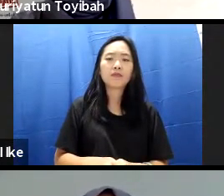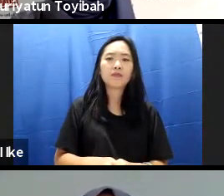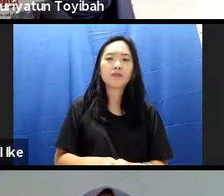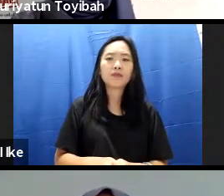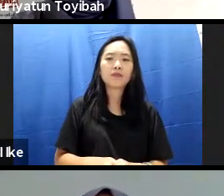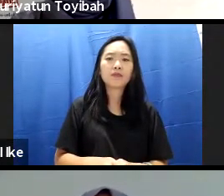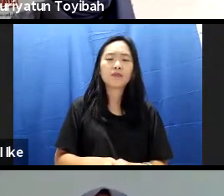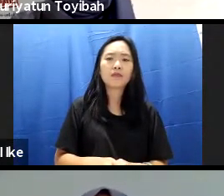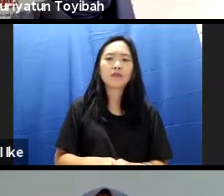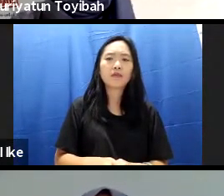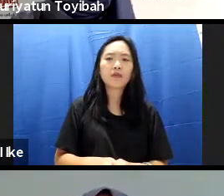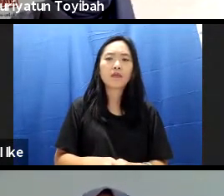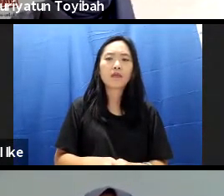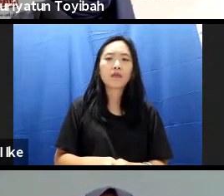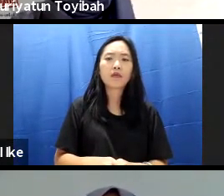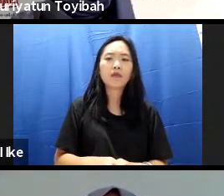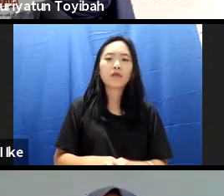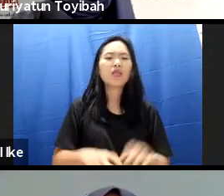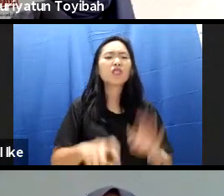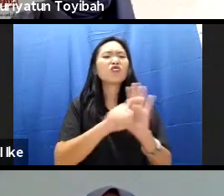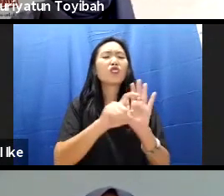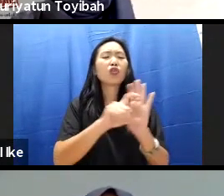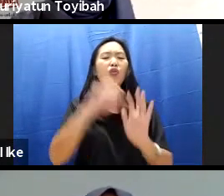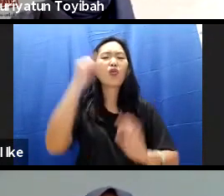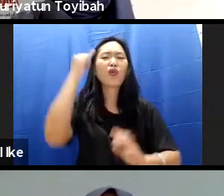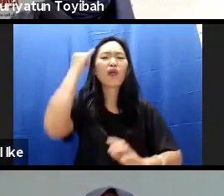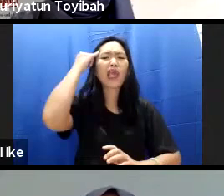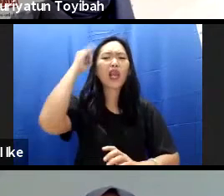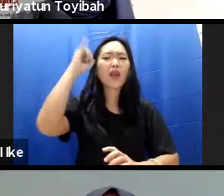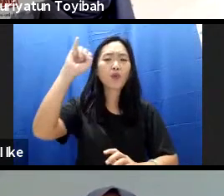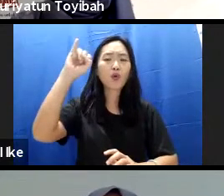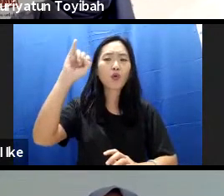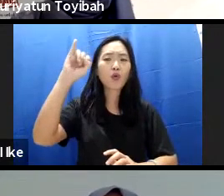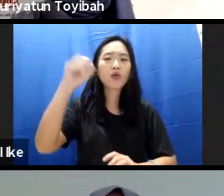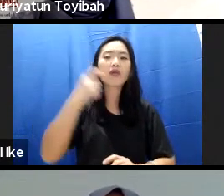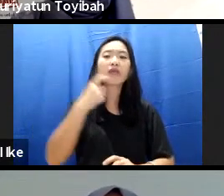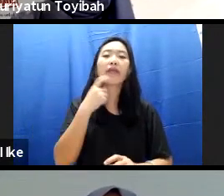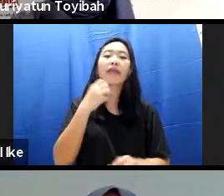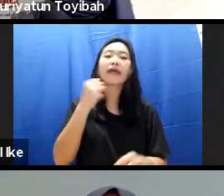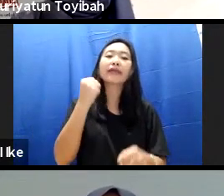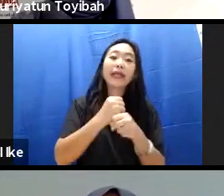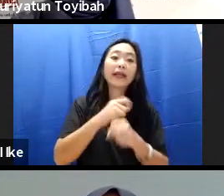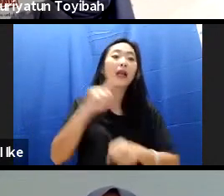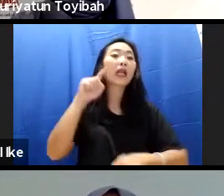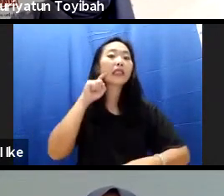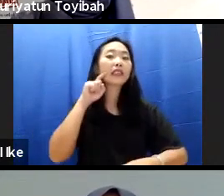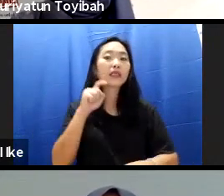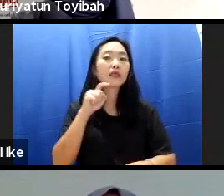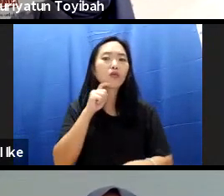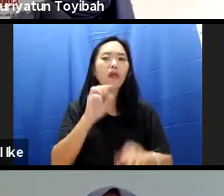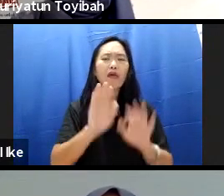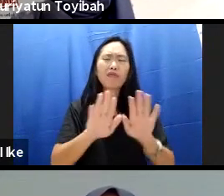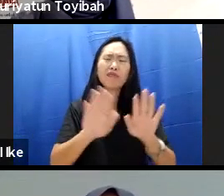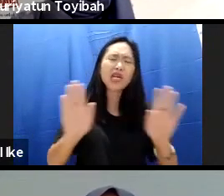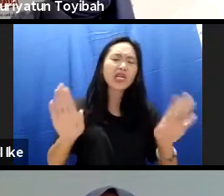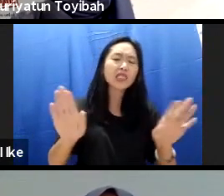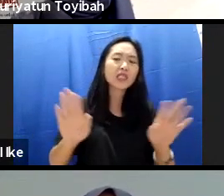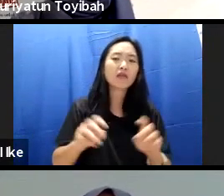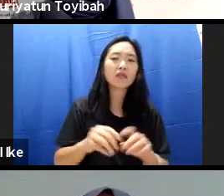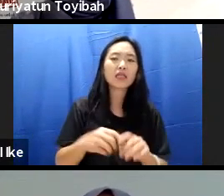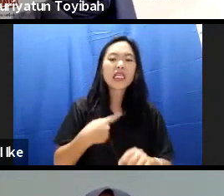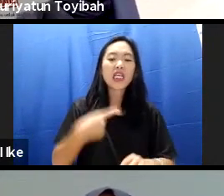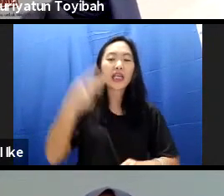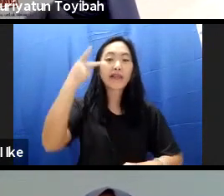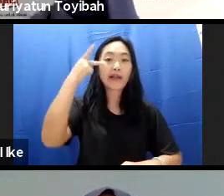lihat aja misalnya ilmu-ilmu yang terkait gender gitu ya, seksualitas itu kan banyak juga, misalnya kalau kita lihat